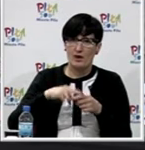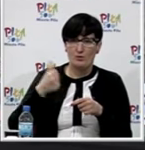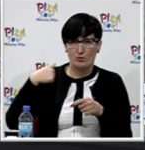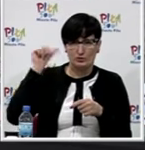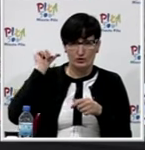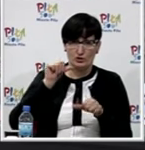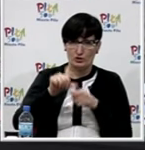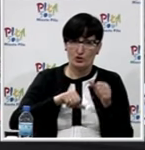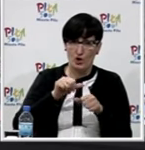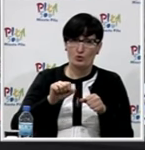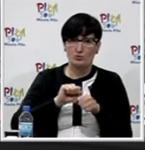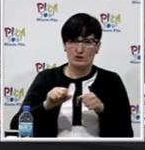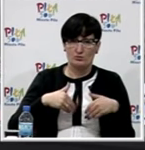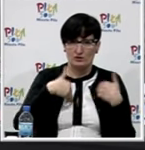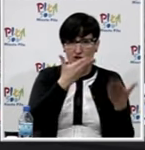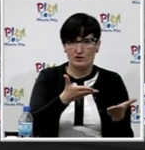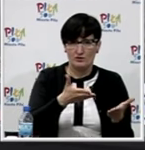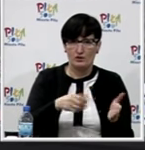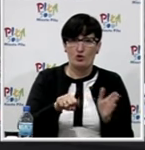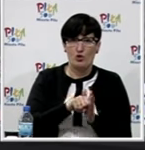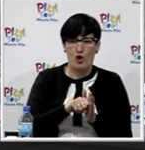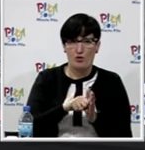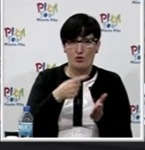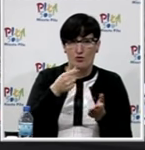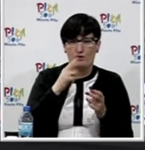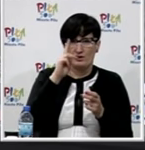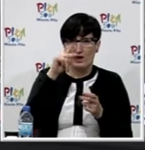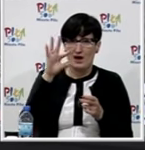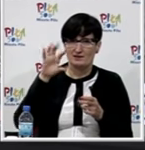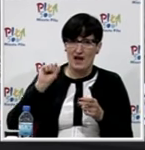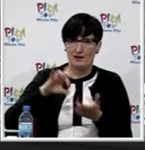są do budżetów gmin. Wartość tej dotacji zapisana została i